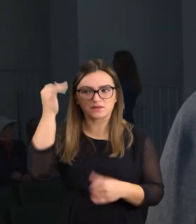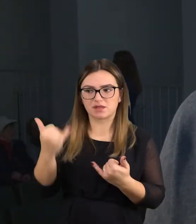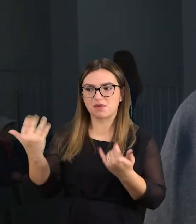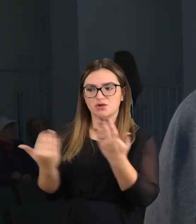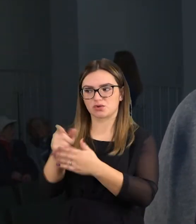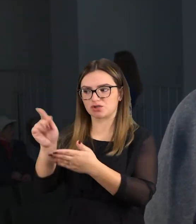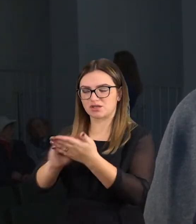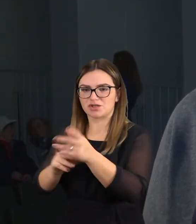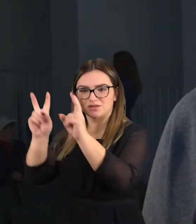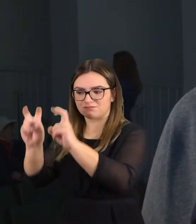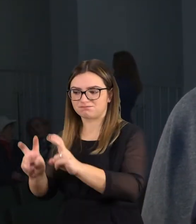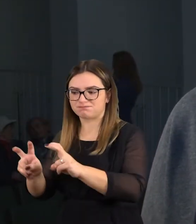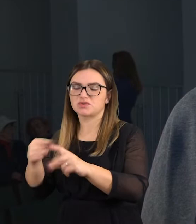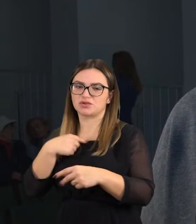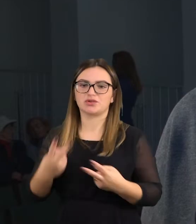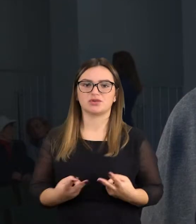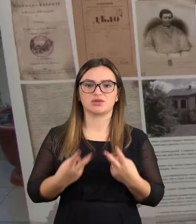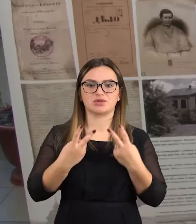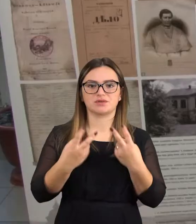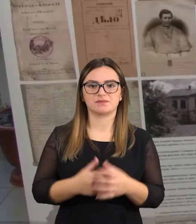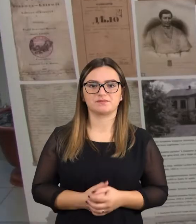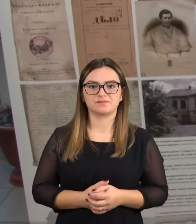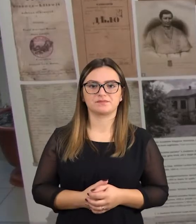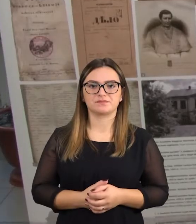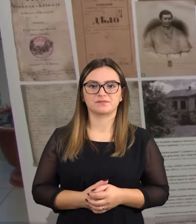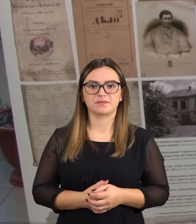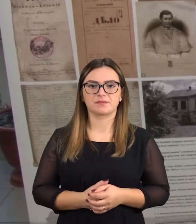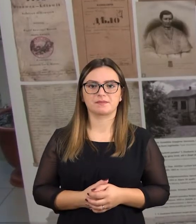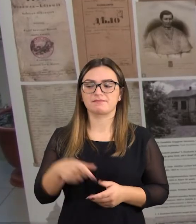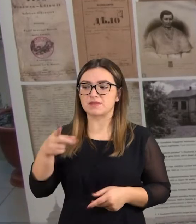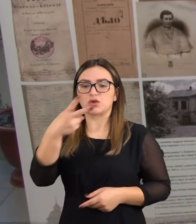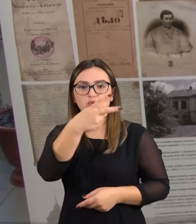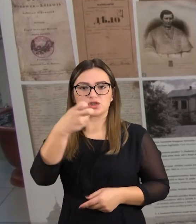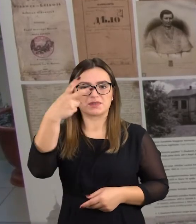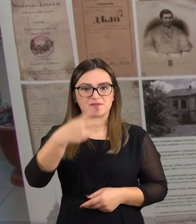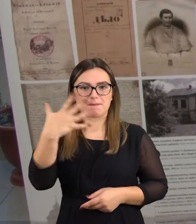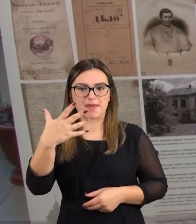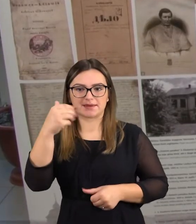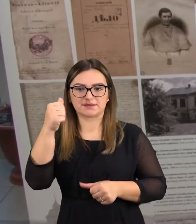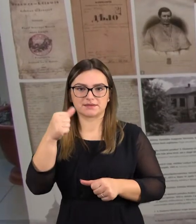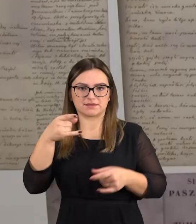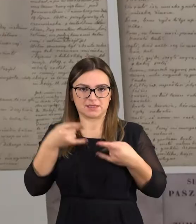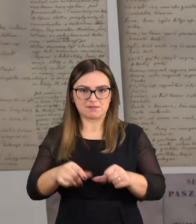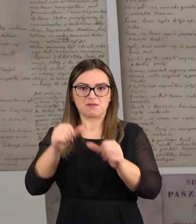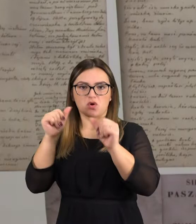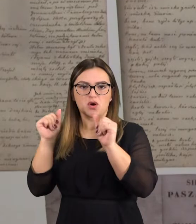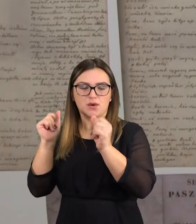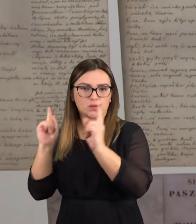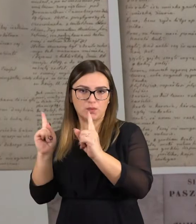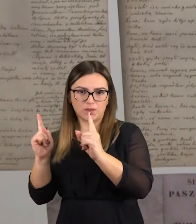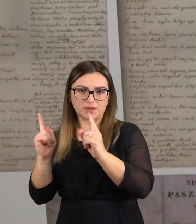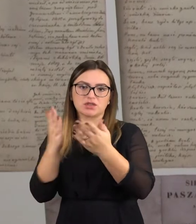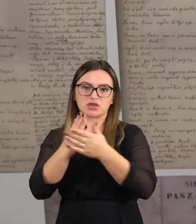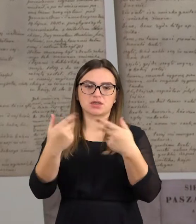kurie tyria Daukantą iš naujo. Čia yra labai džiugu. Minint Simono Daukanto 225-asias gimimo metinės, specialiai